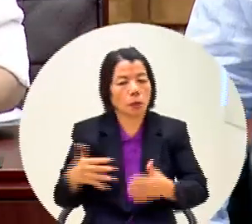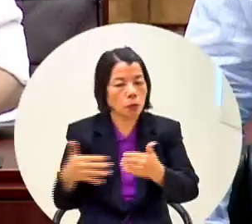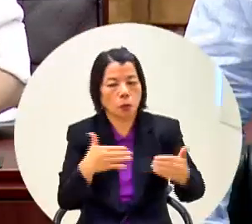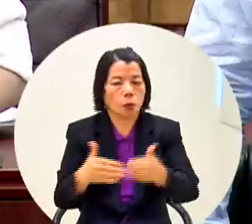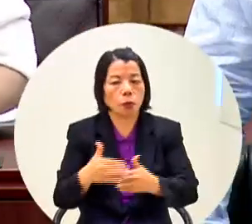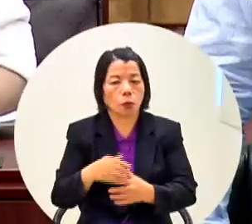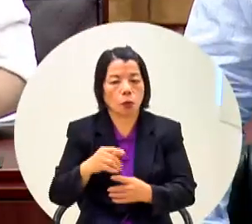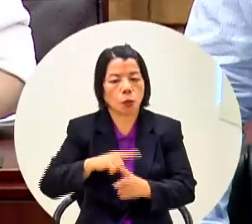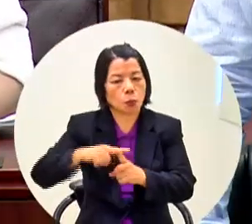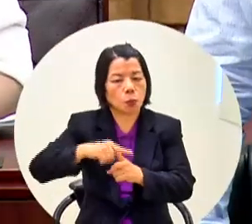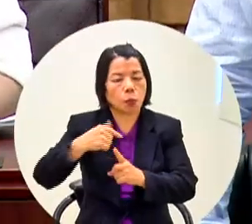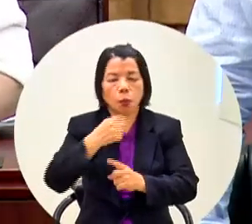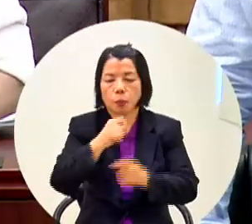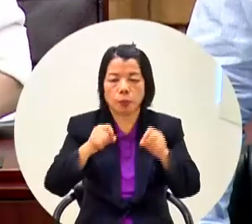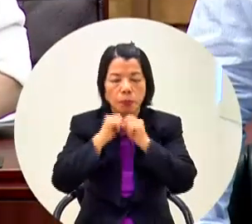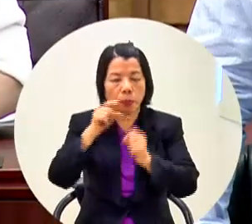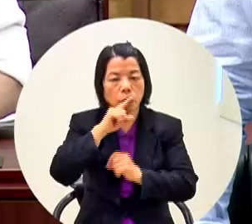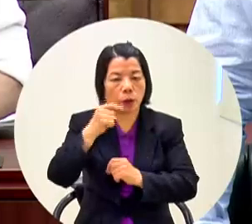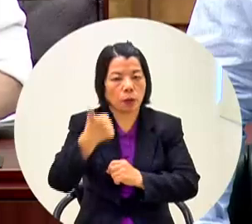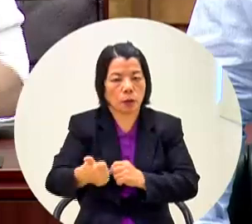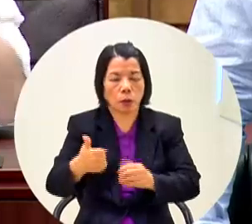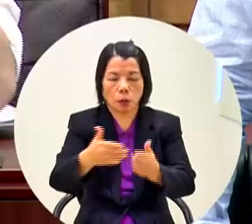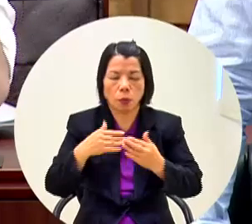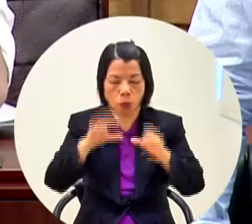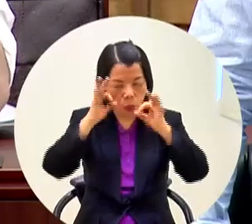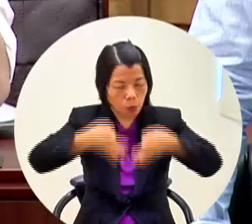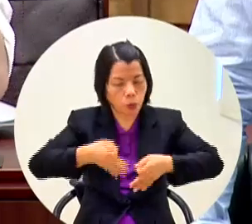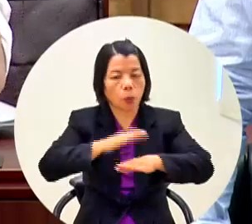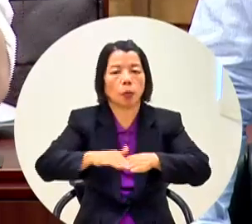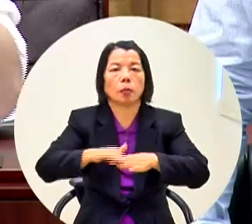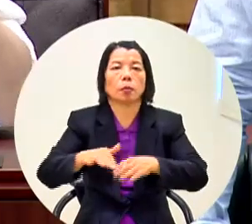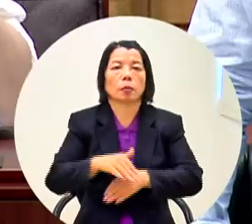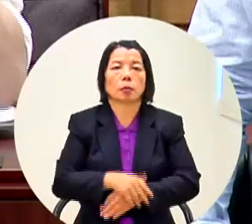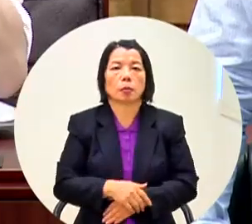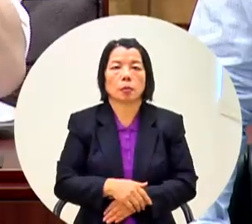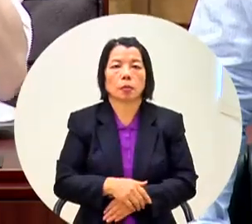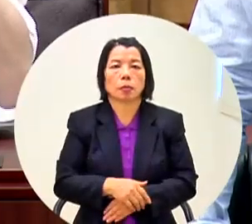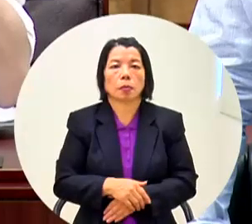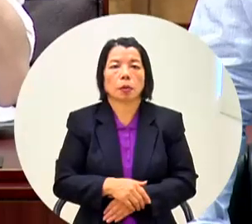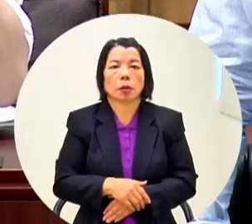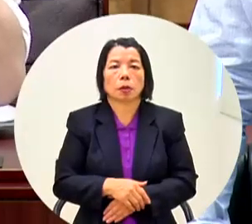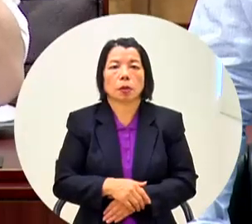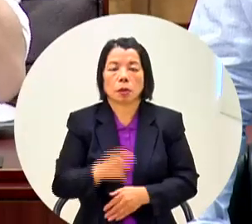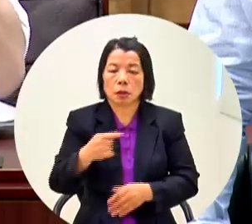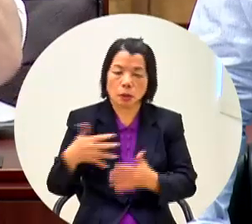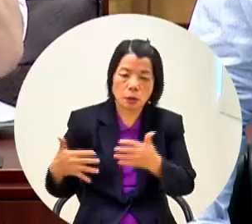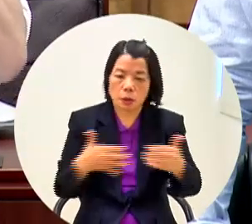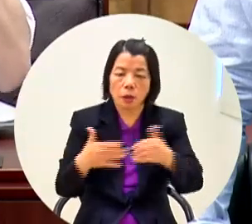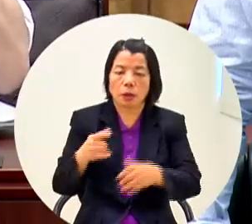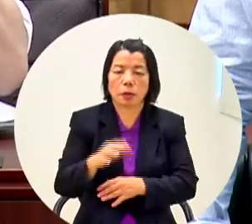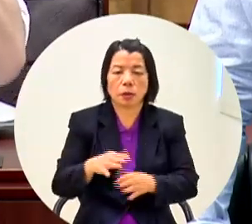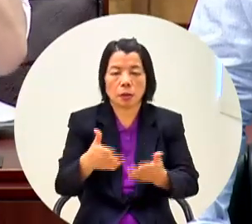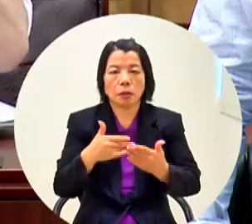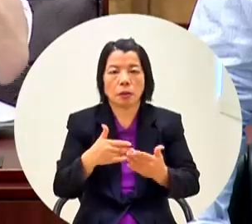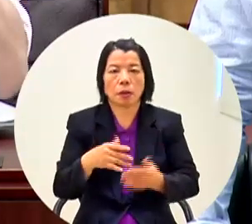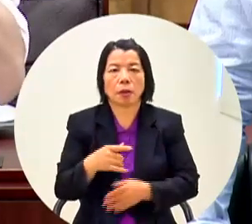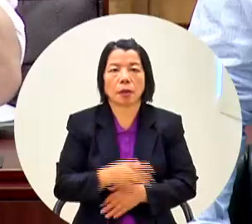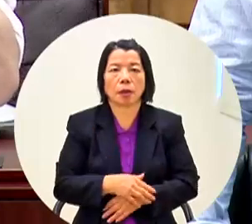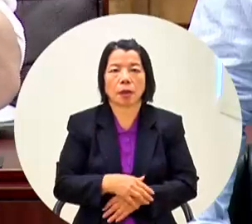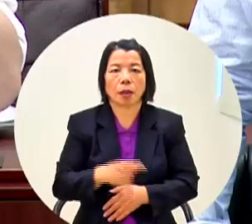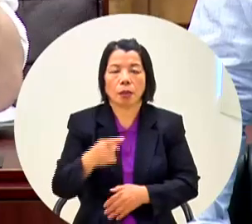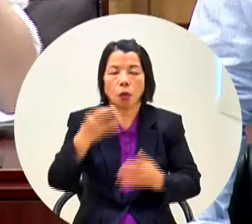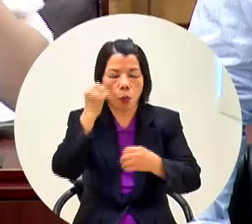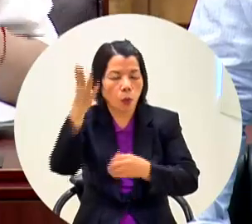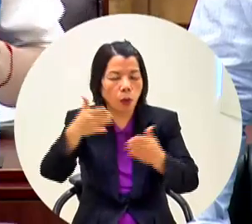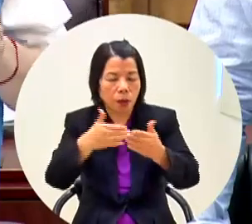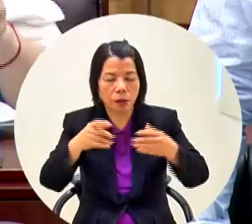们 反省跟深思。例如这个，因为你咨询的太精彩，我刚刚不小心把口罩拿下来，我才戴